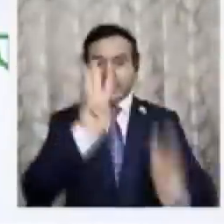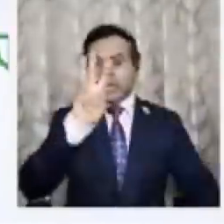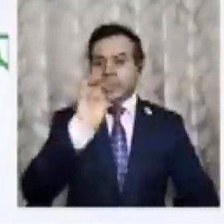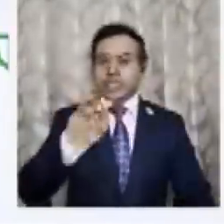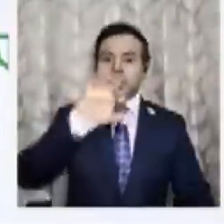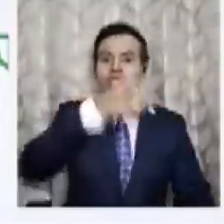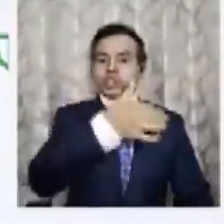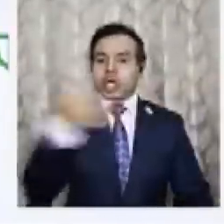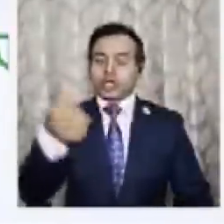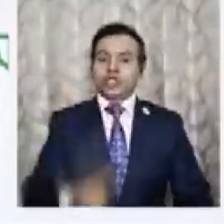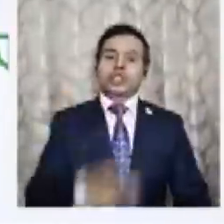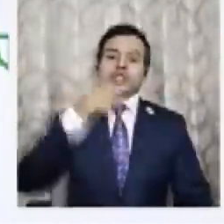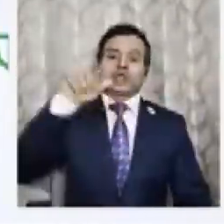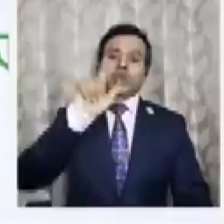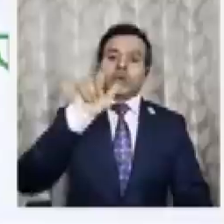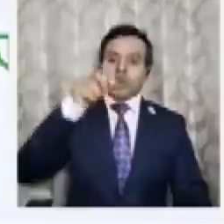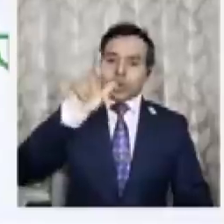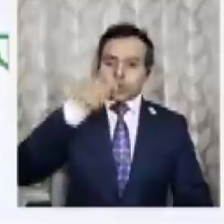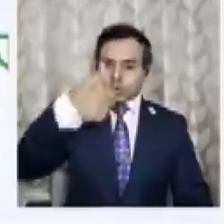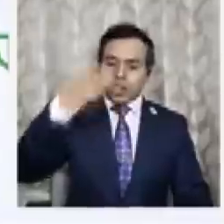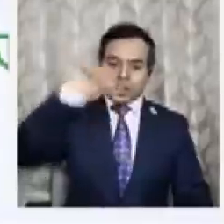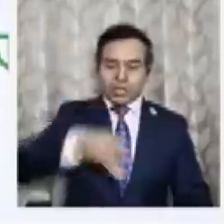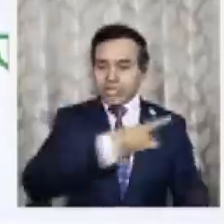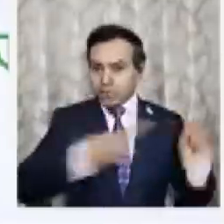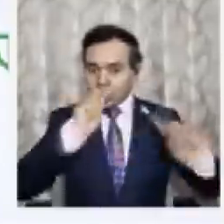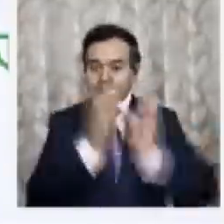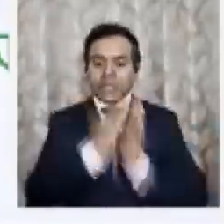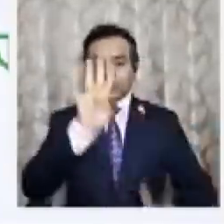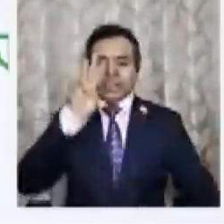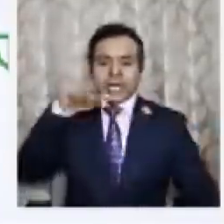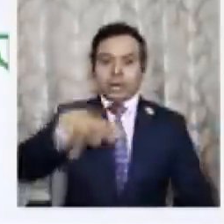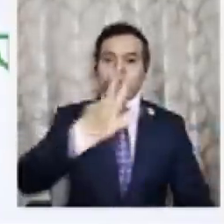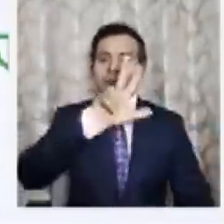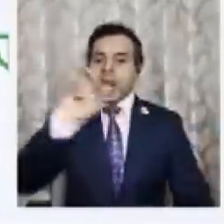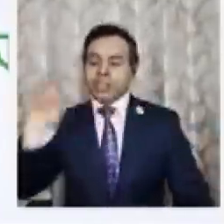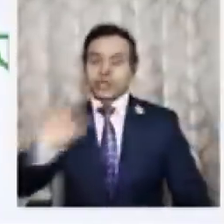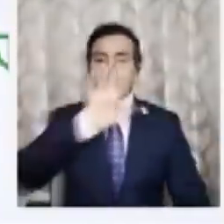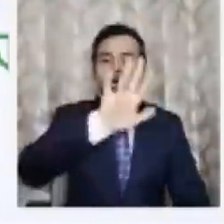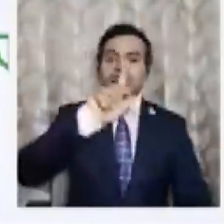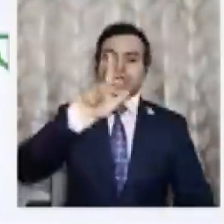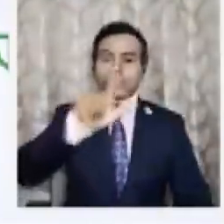মৃত্যুবরণ করেছে 24 ঘন্টায় বিশ্বে 3,669 জন এবং এ পর্যন্ত